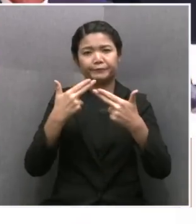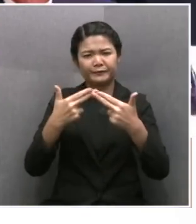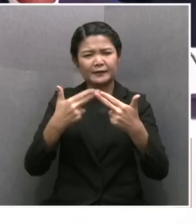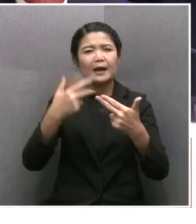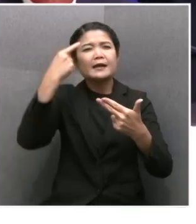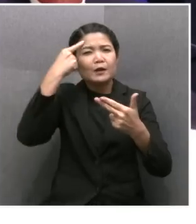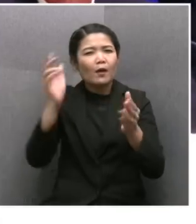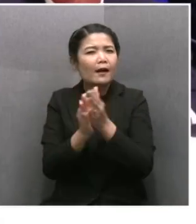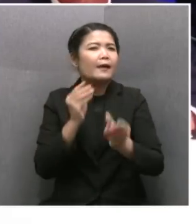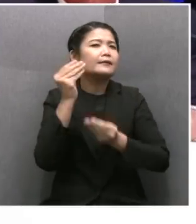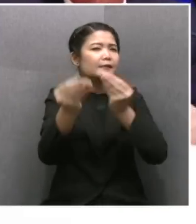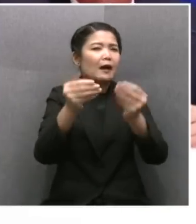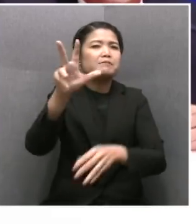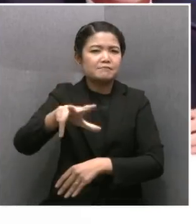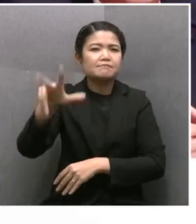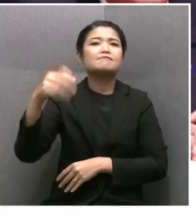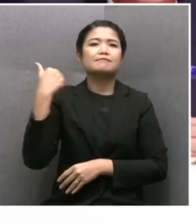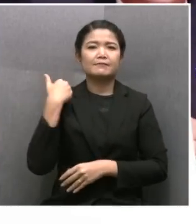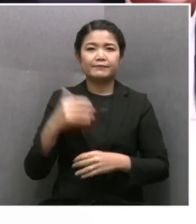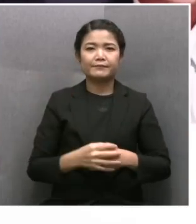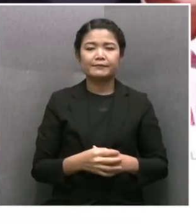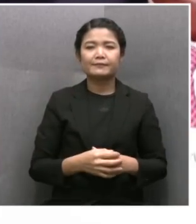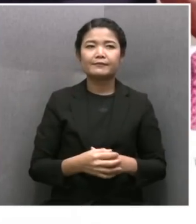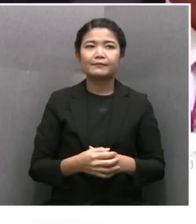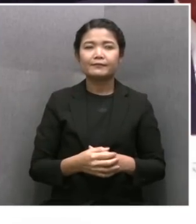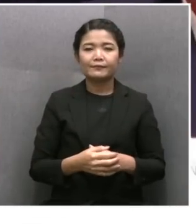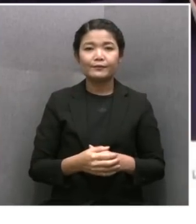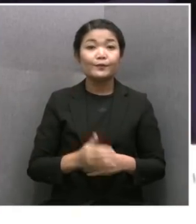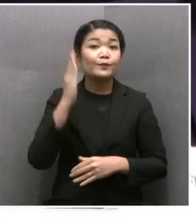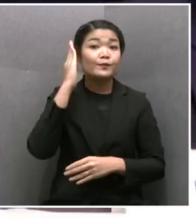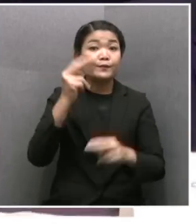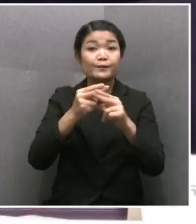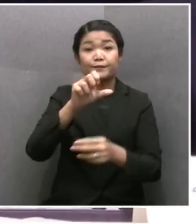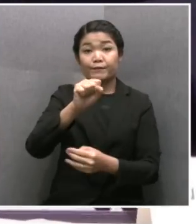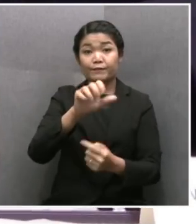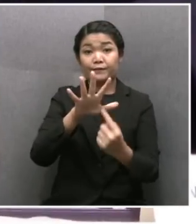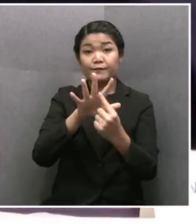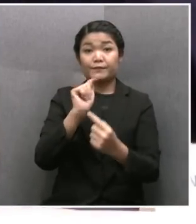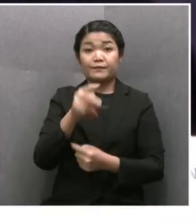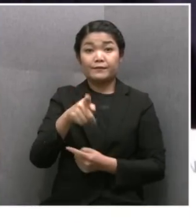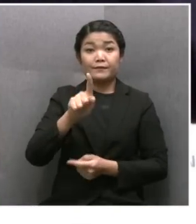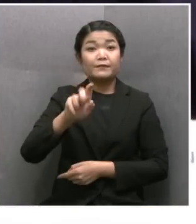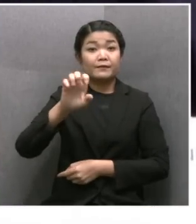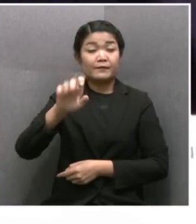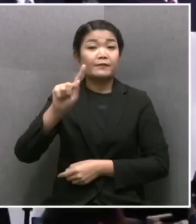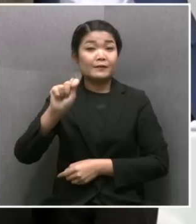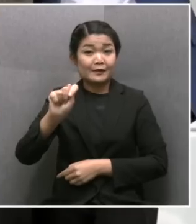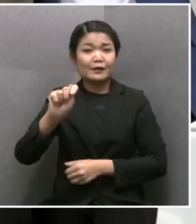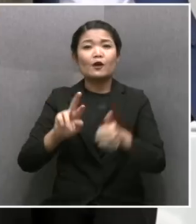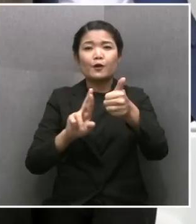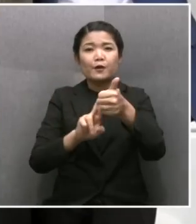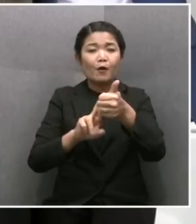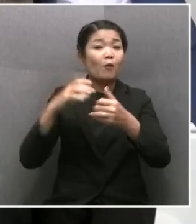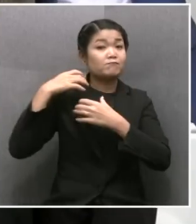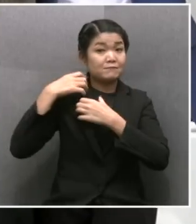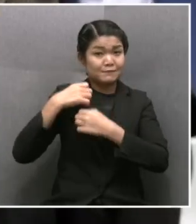ลงคะแนนให้เพื่อไทยค่ะขณะเดียวกันค่ะคุณสาธิตปิตุเตชะรักษาการรองหัวหน้าพรรคประชาธิปัตย์